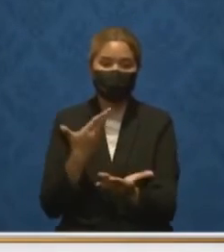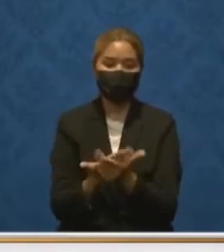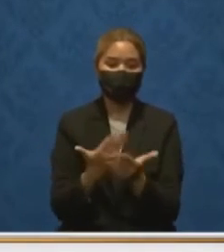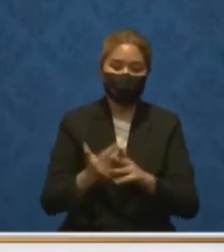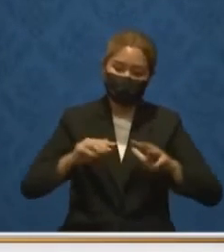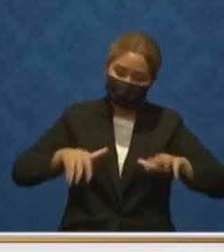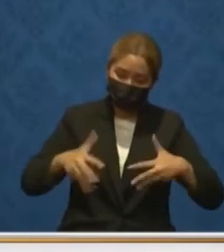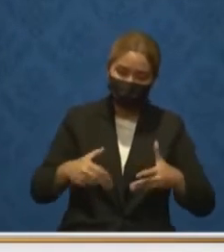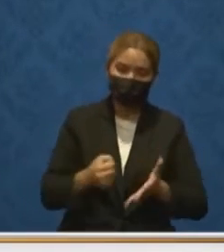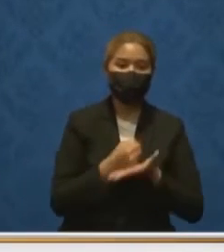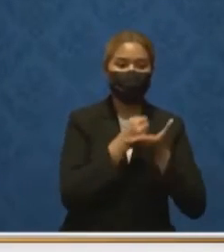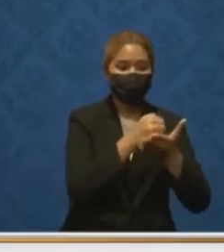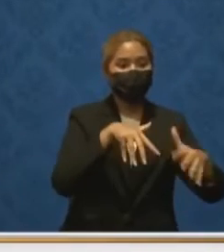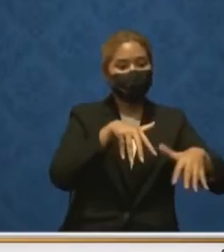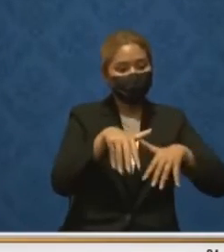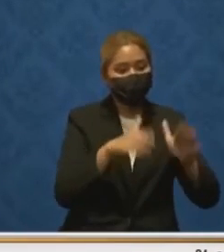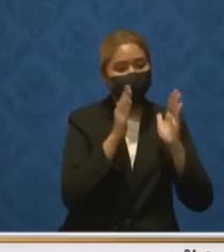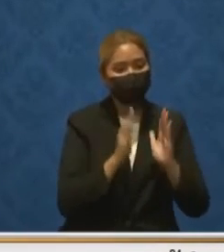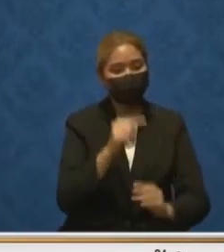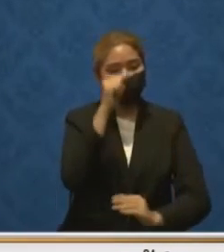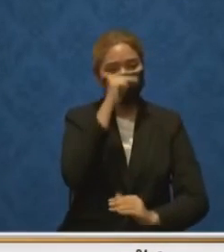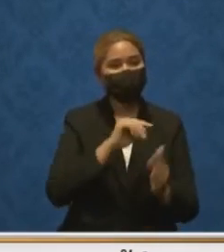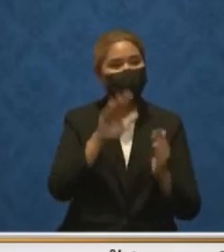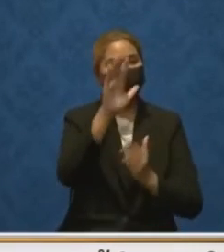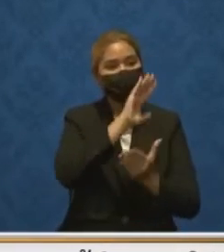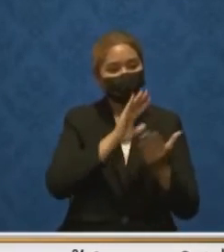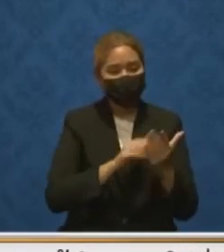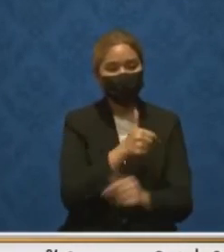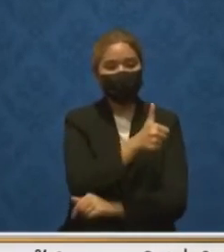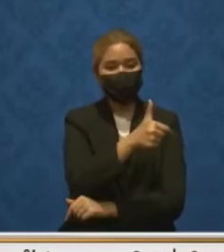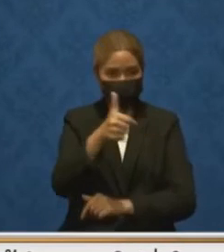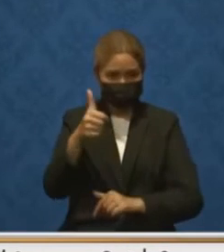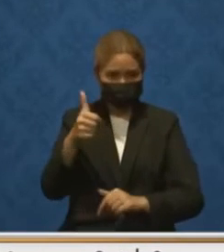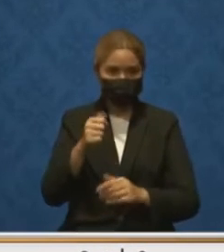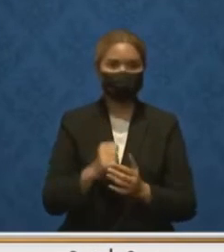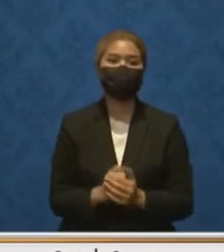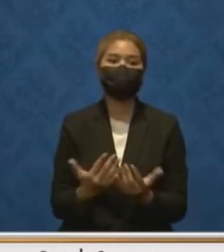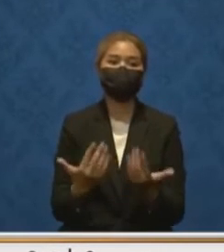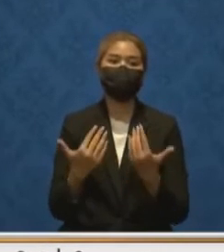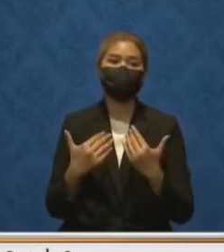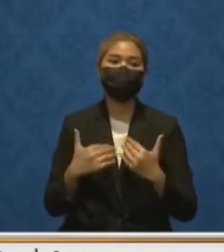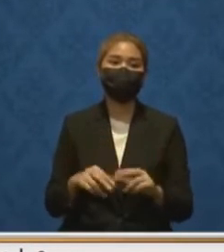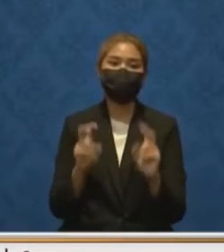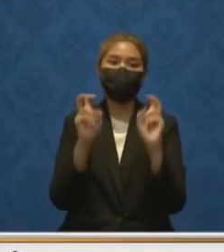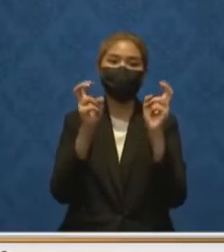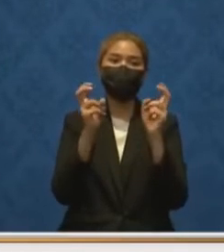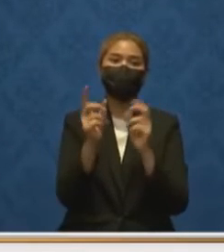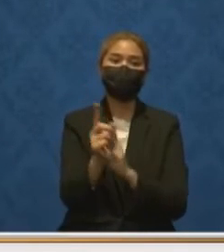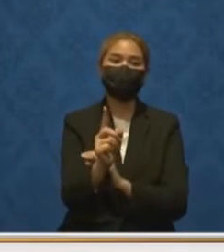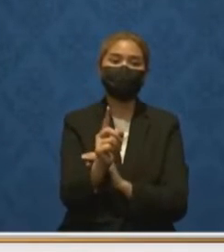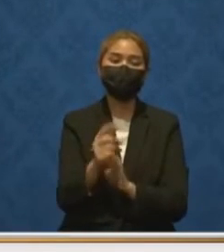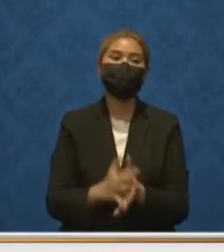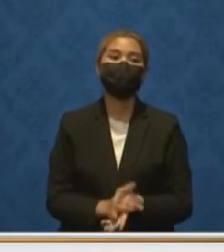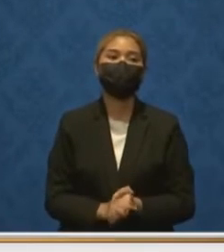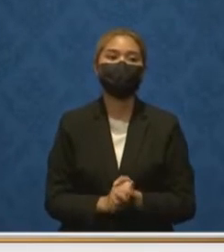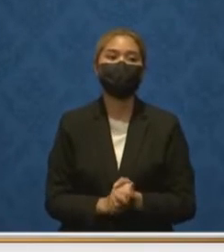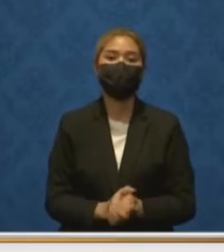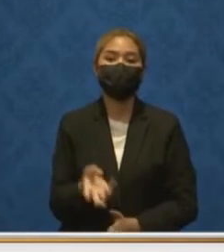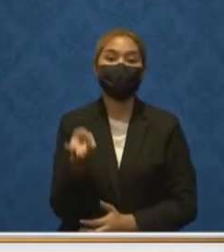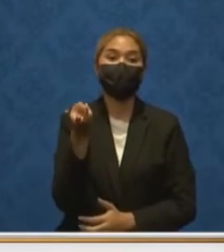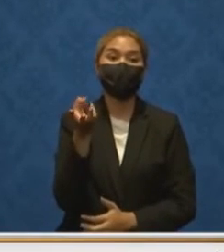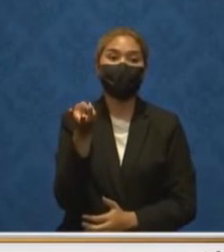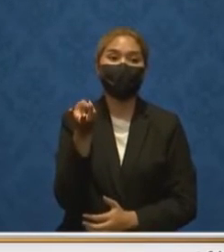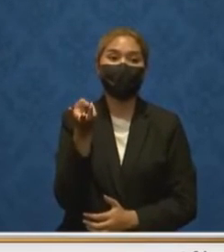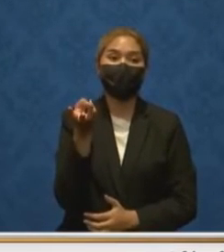ได้อย่างดีย่งตามตัวเลขที่ผมกระเปรียนอีกประเด็หนึ่ครับในเรื่องข้าว